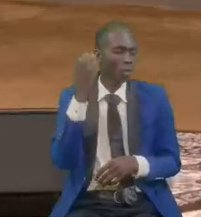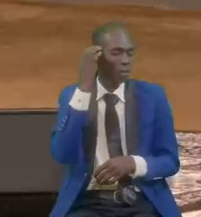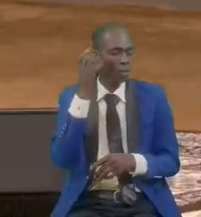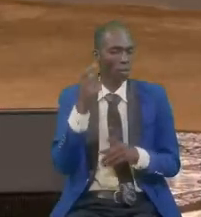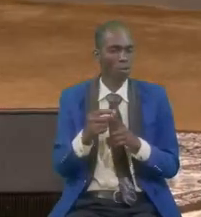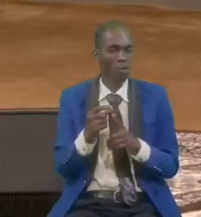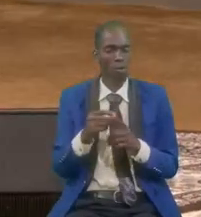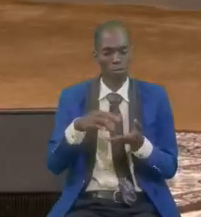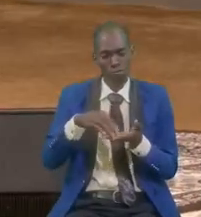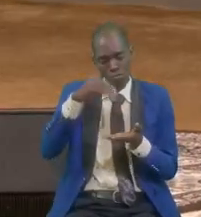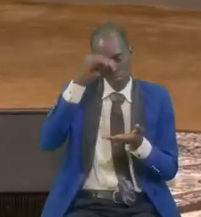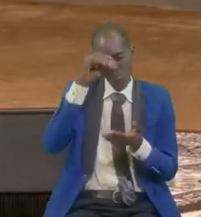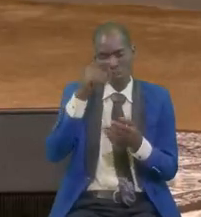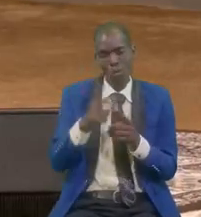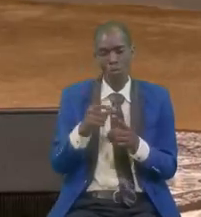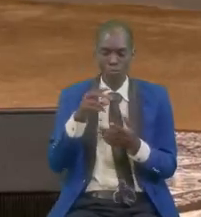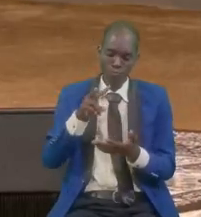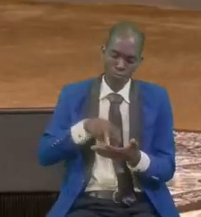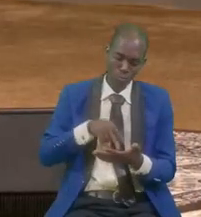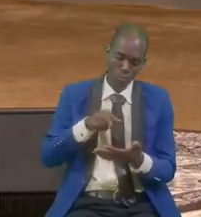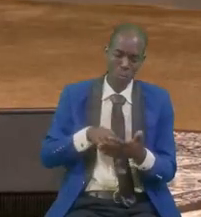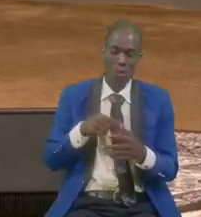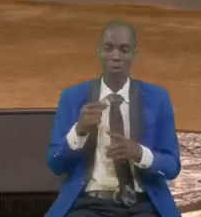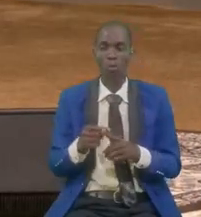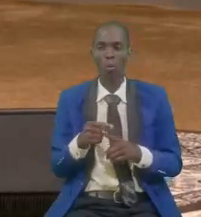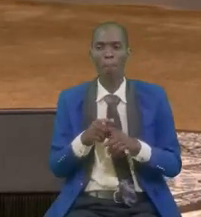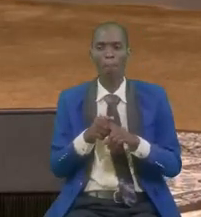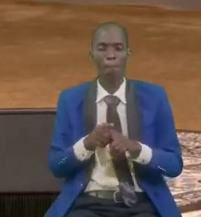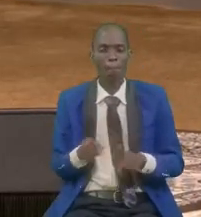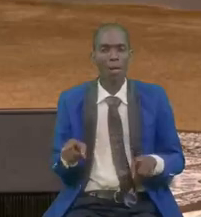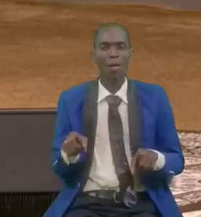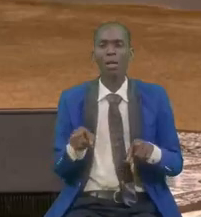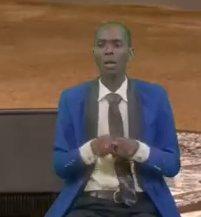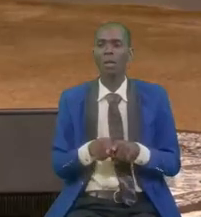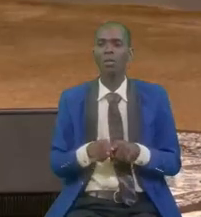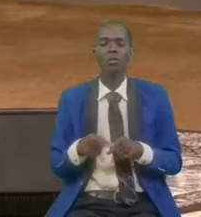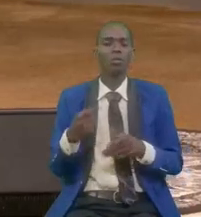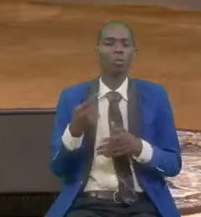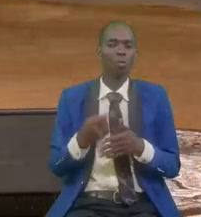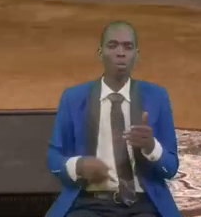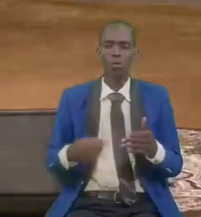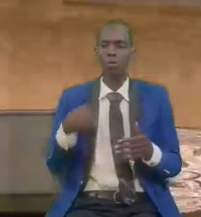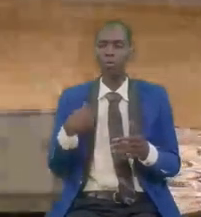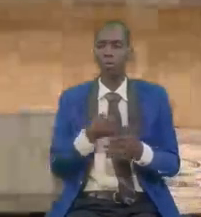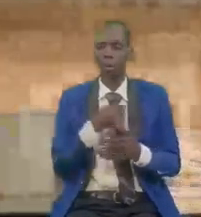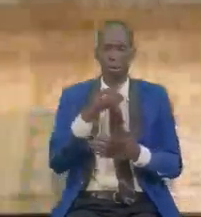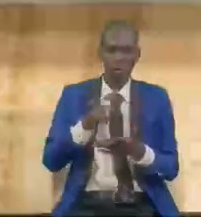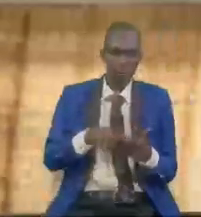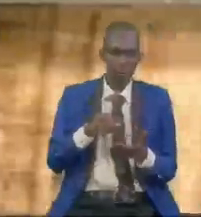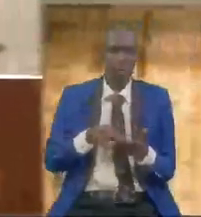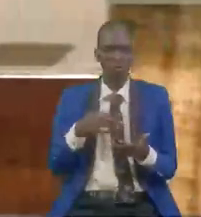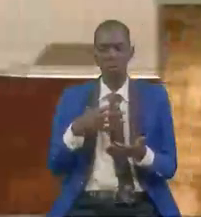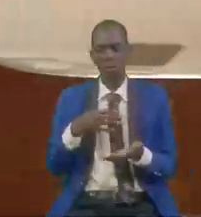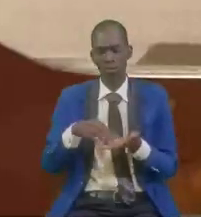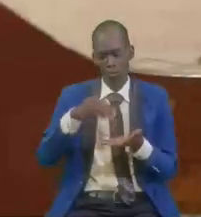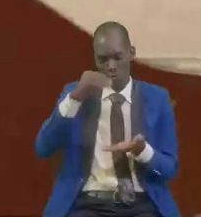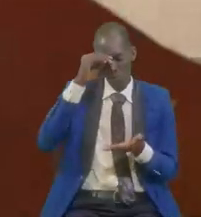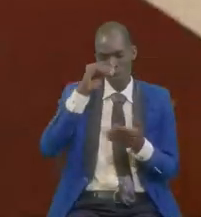la parole, on lit la parole. Mais plus on lit, plus on entend,